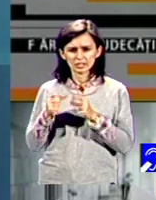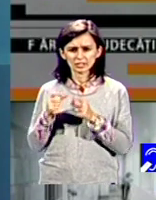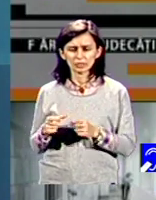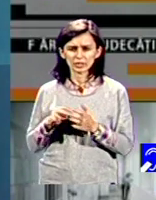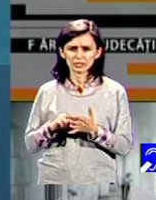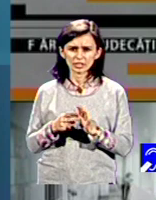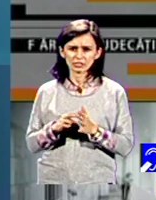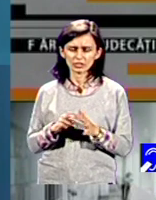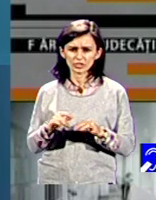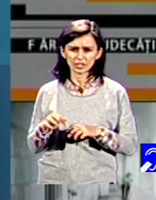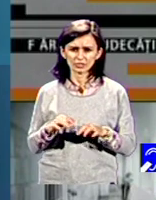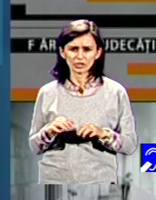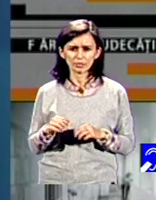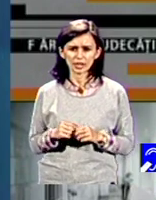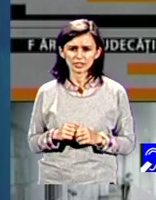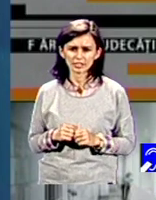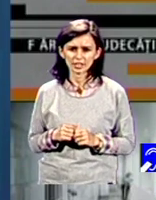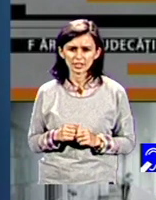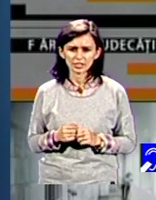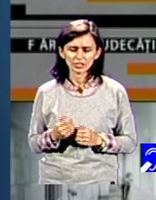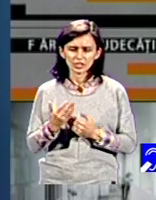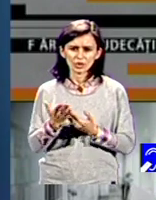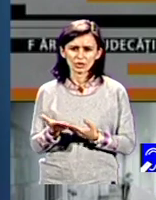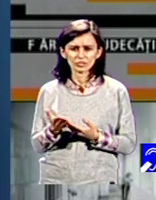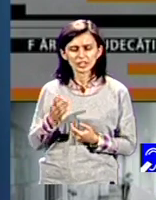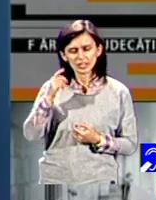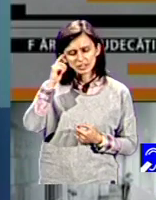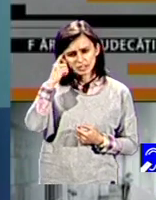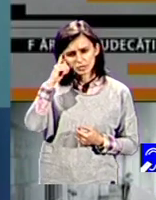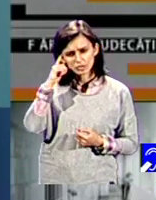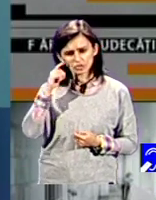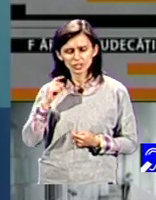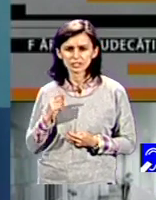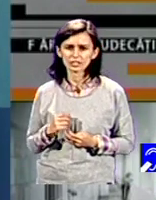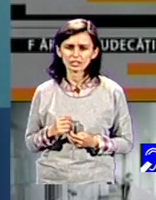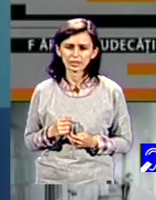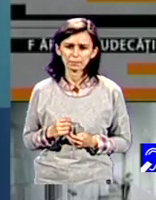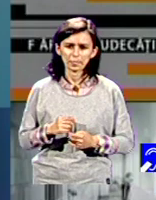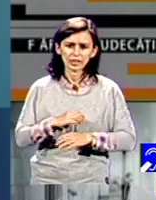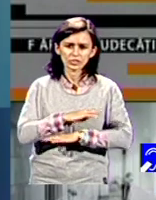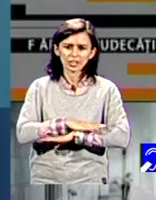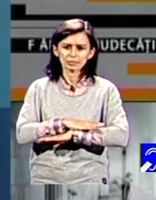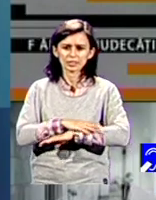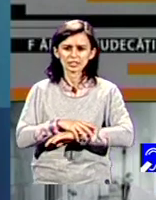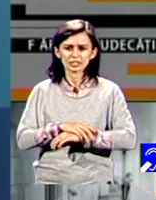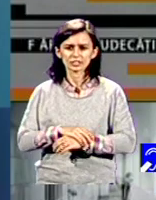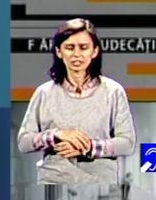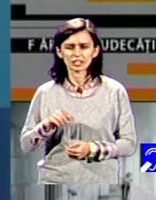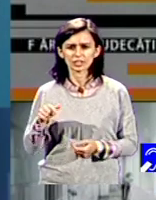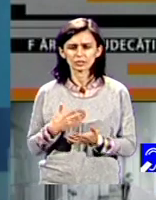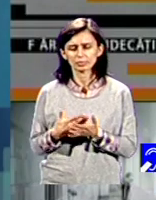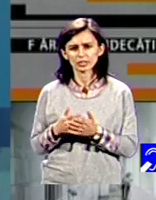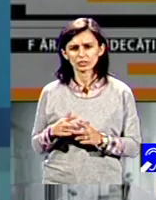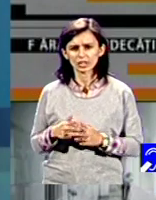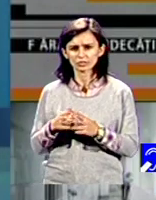tehnologiei informației dar și a pus la dispoziție priceperea și apăs că la dispoziție abilitățile lui pentru a ajuta persoanele